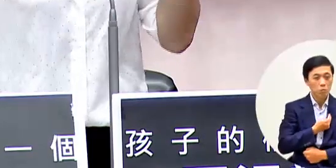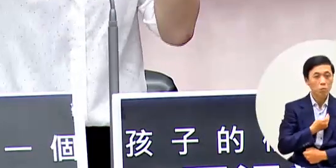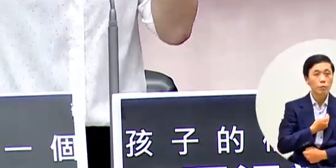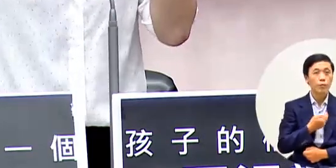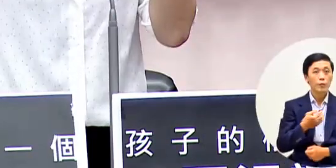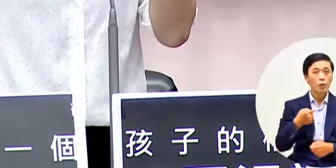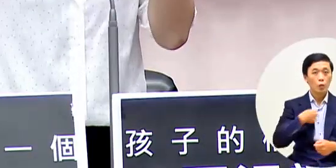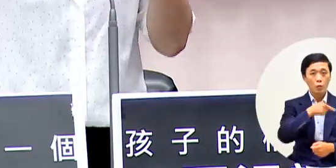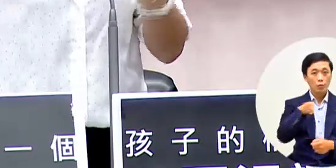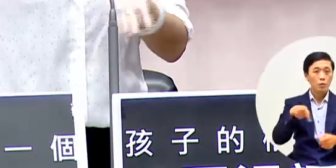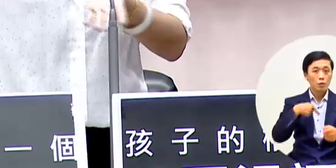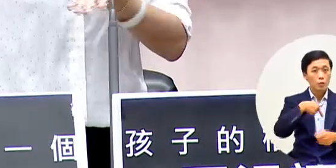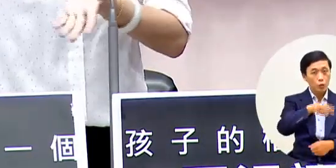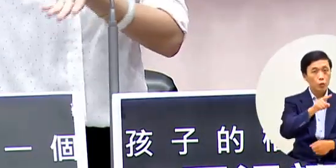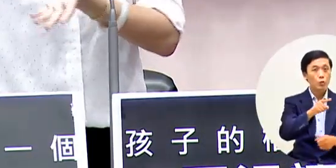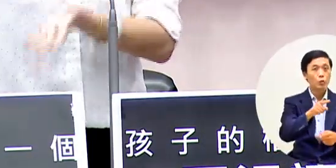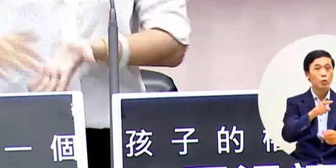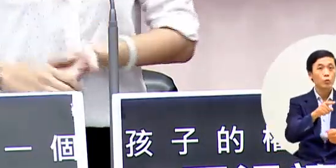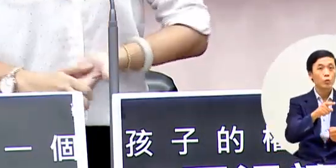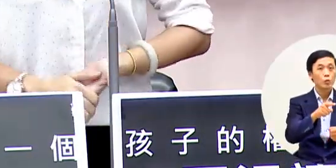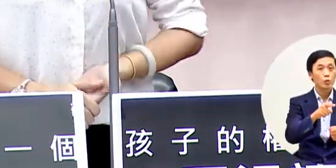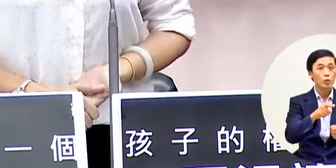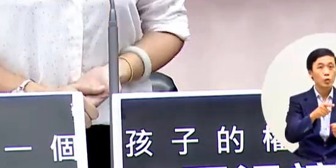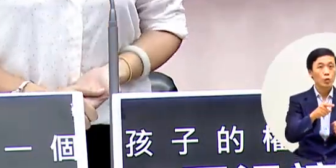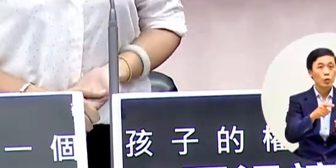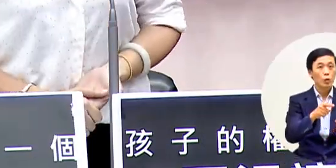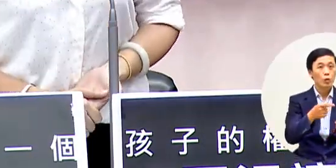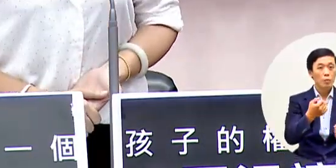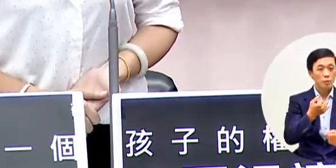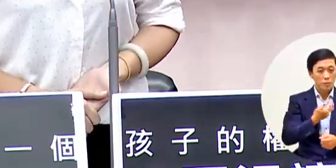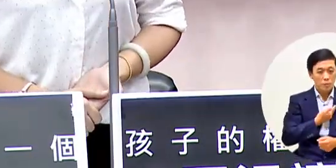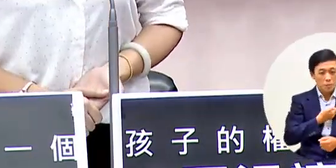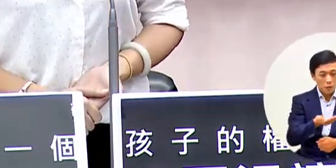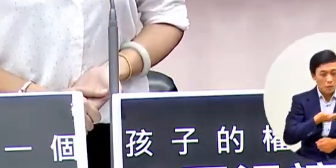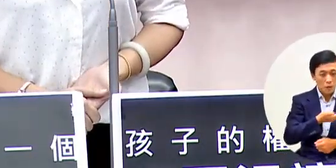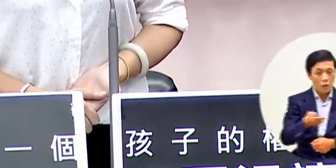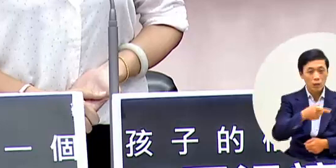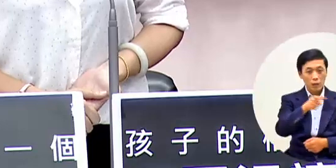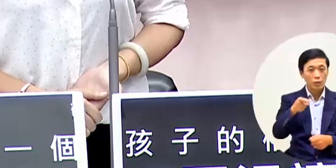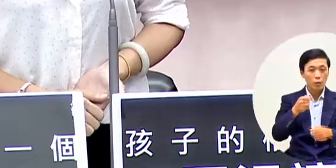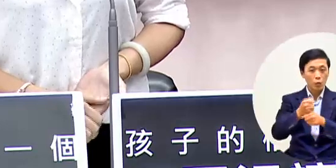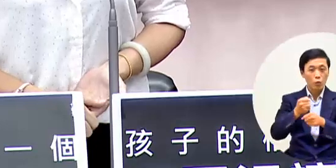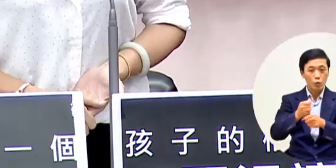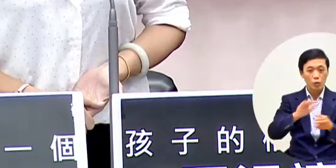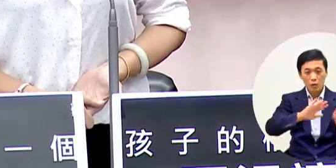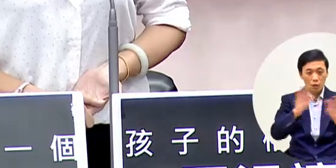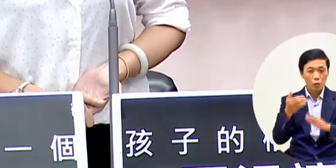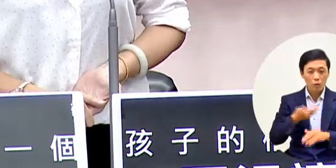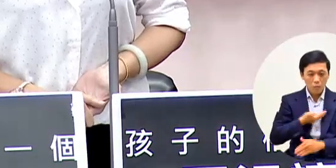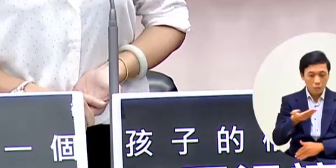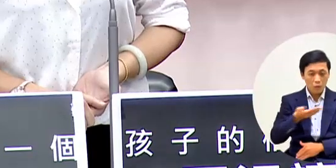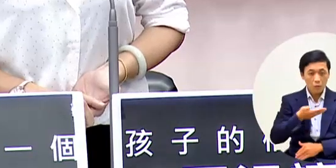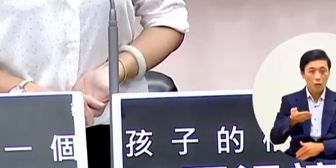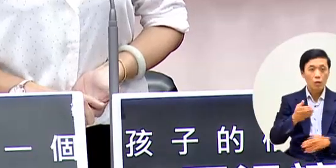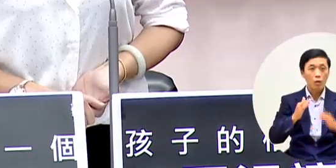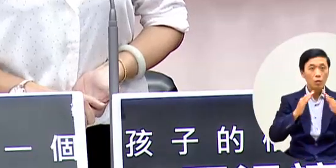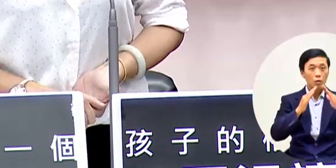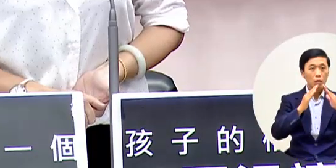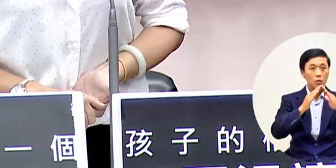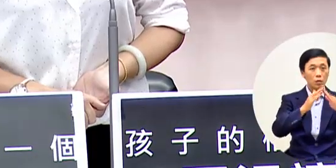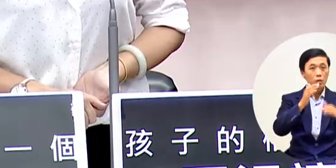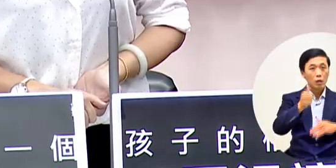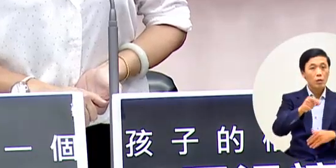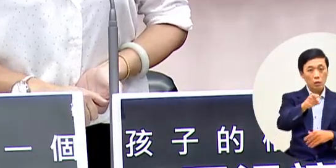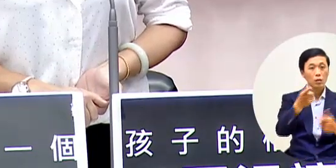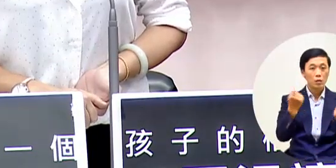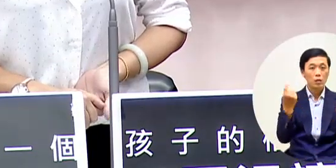们去。妥协于你们的体制，局长，你也是从第一线人员上